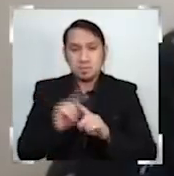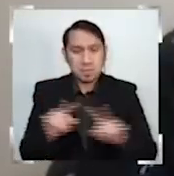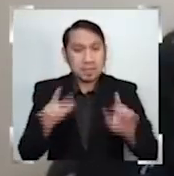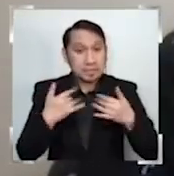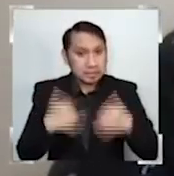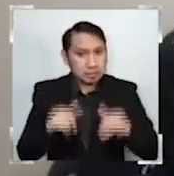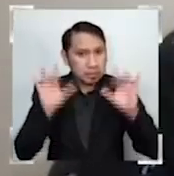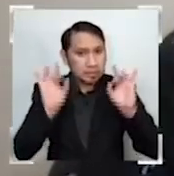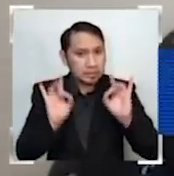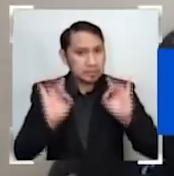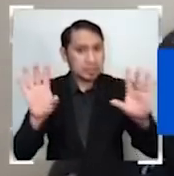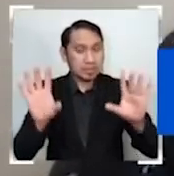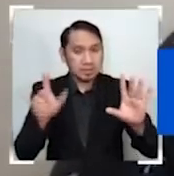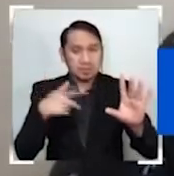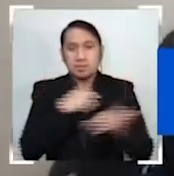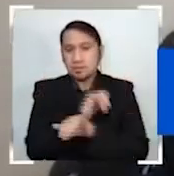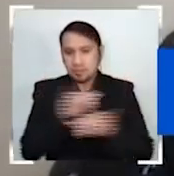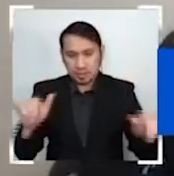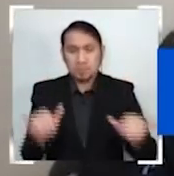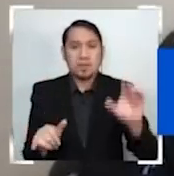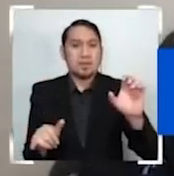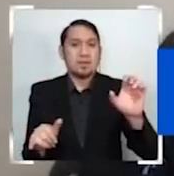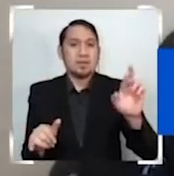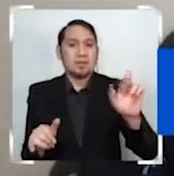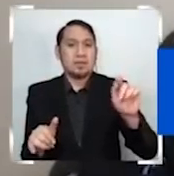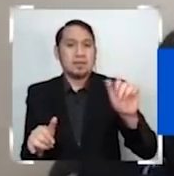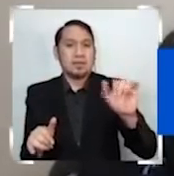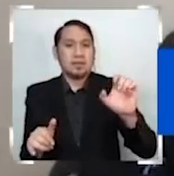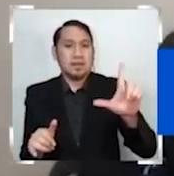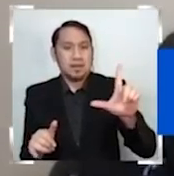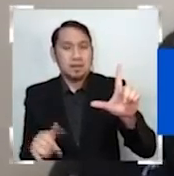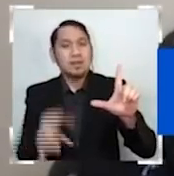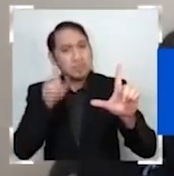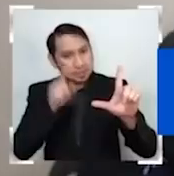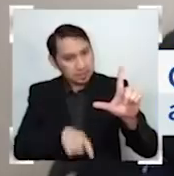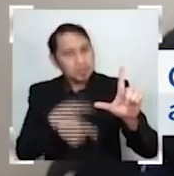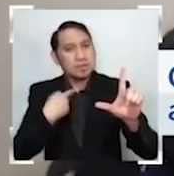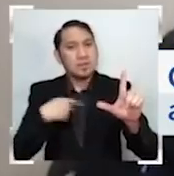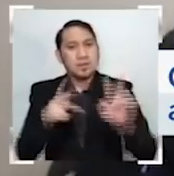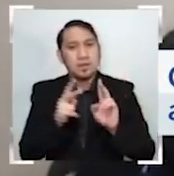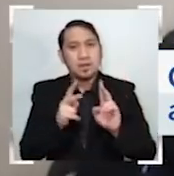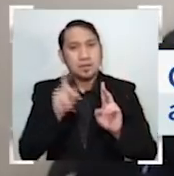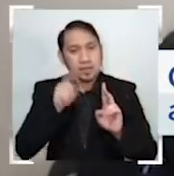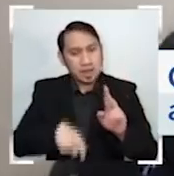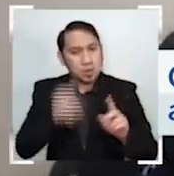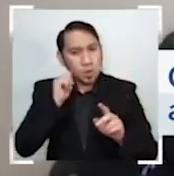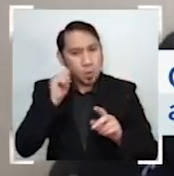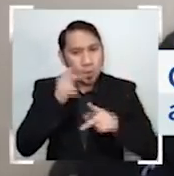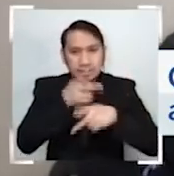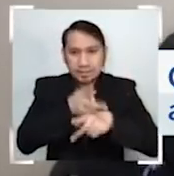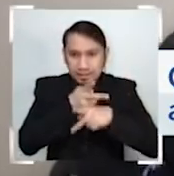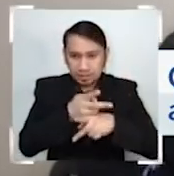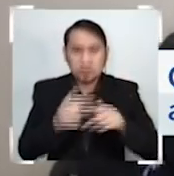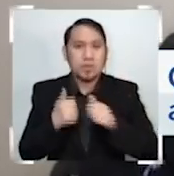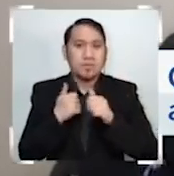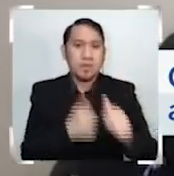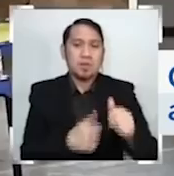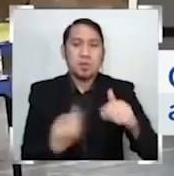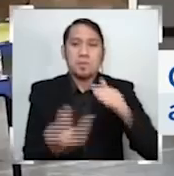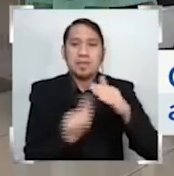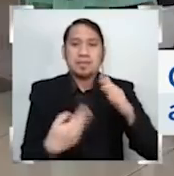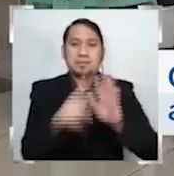is still at critical risk level, and that's why we should still be vigilant in following minimum public health